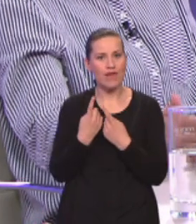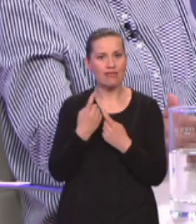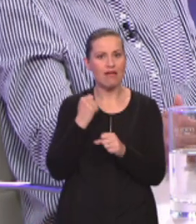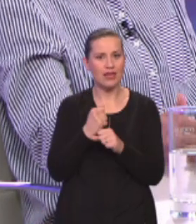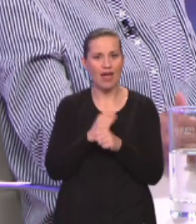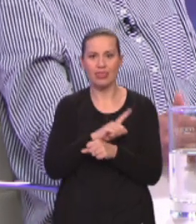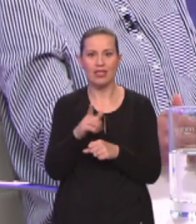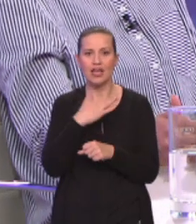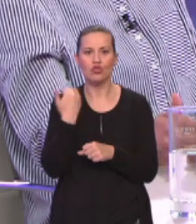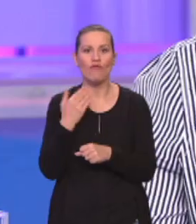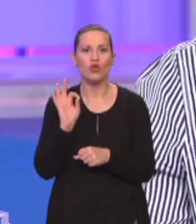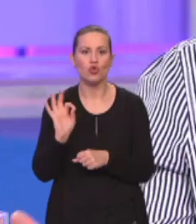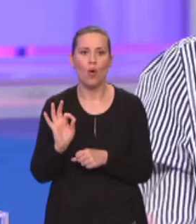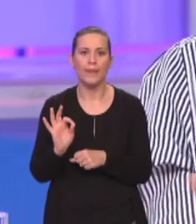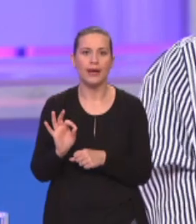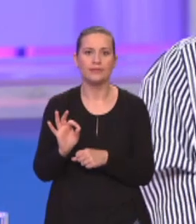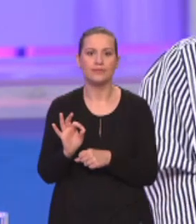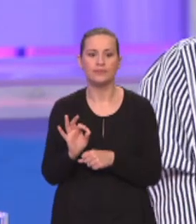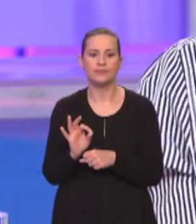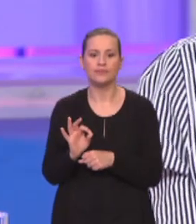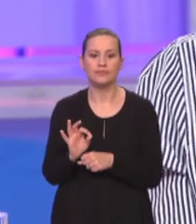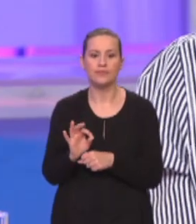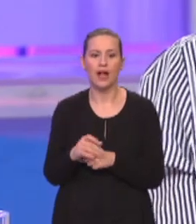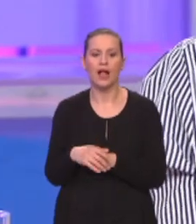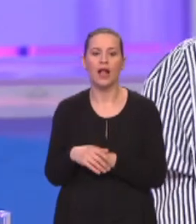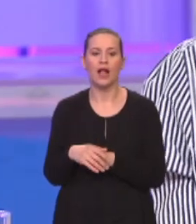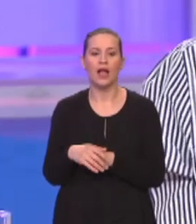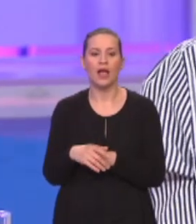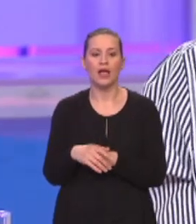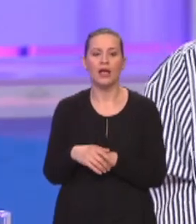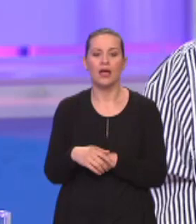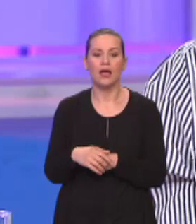rad nije dovoljno dobra. Te stvari.